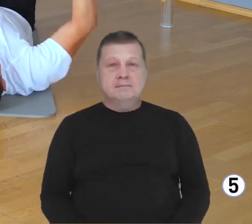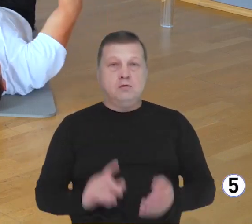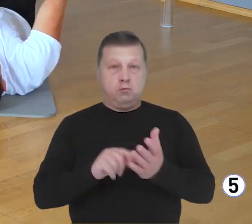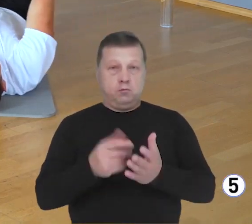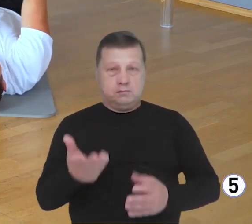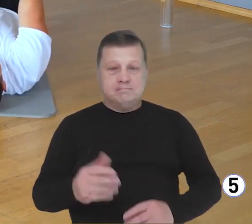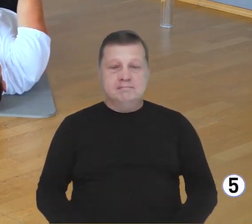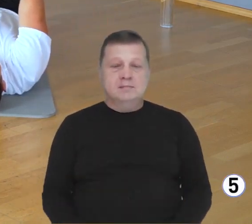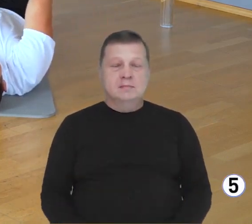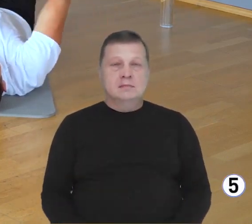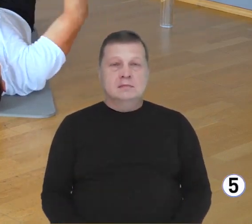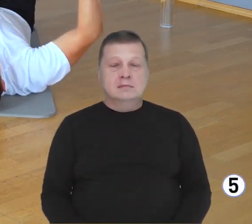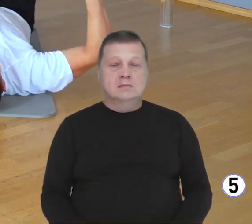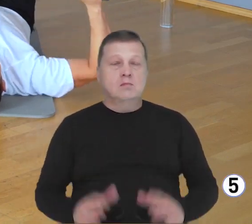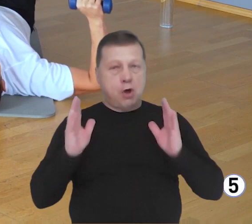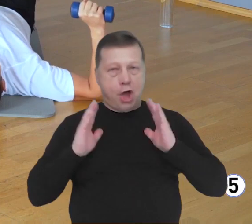Właśnie tak.